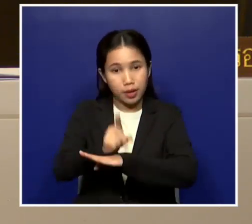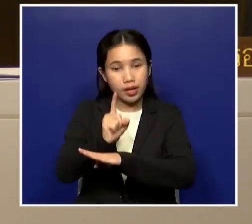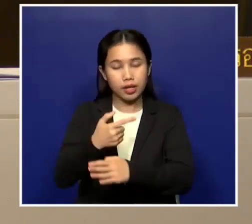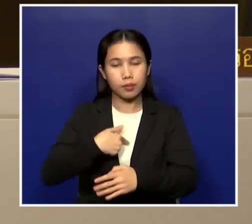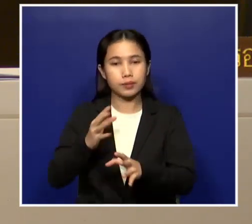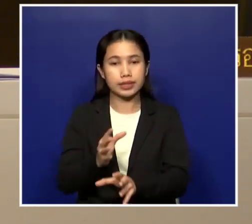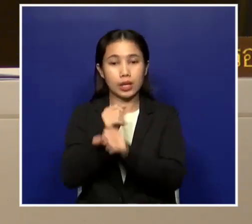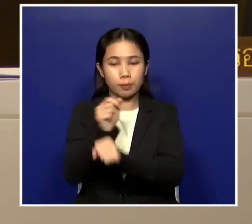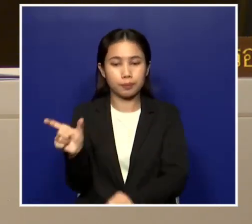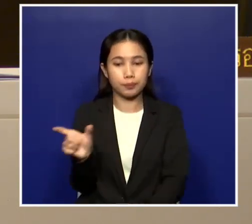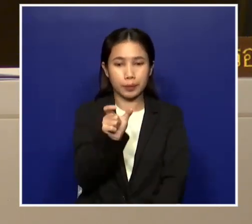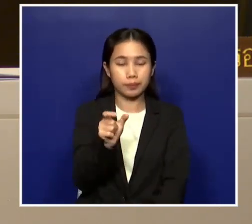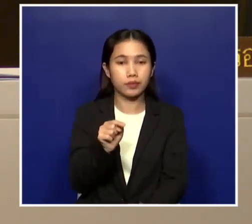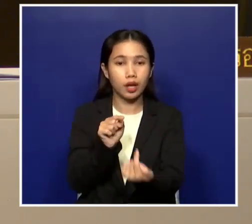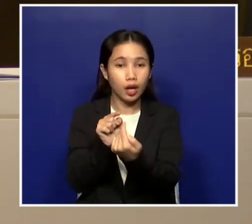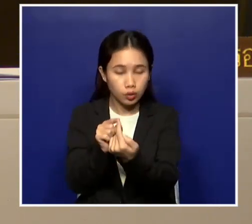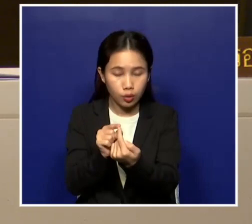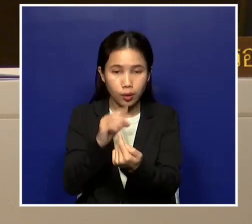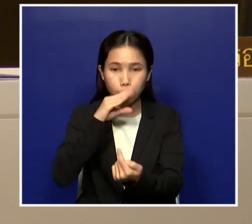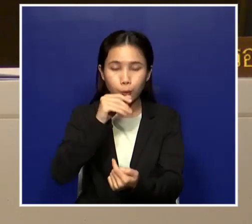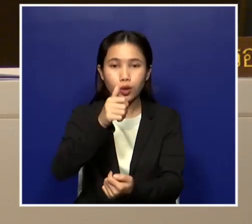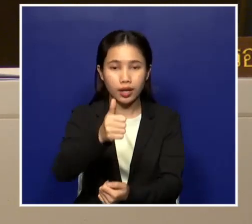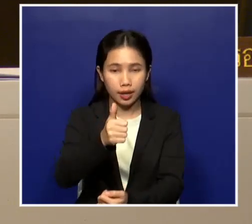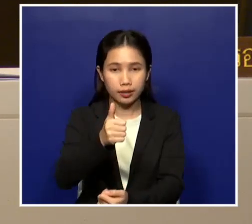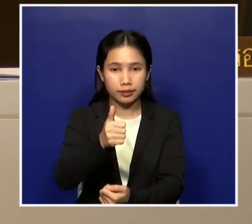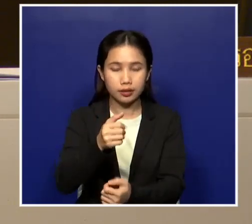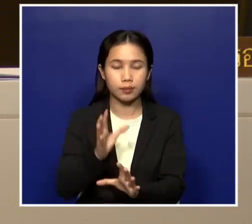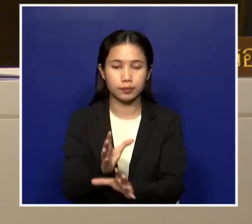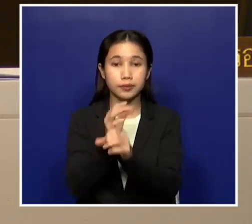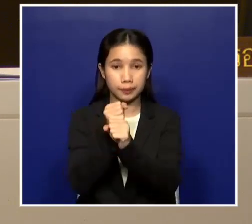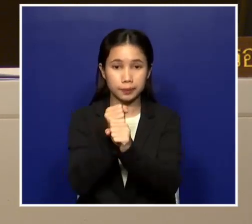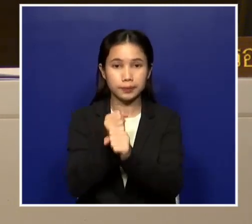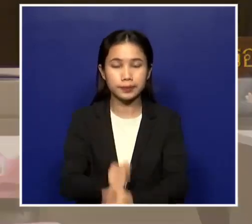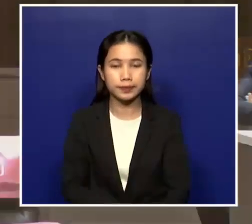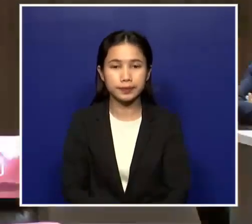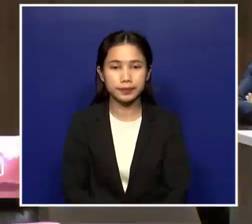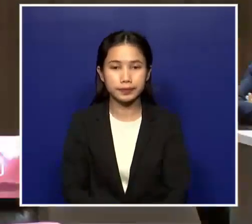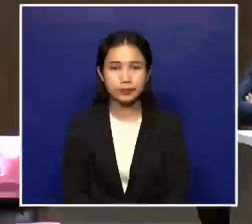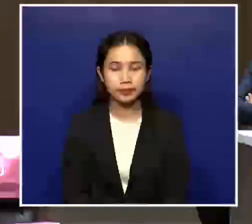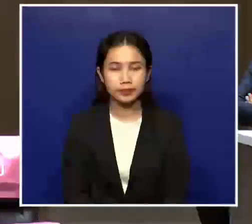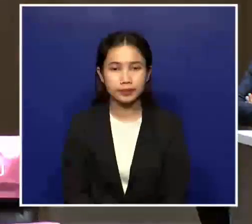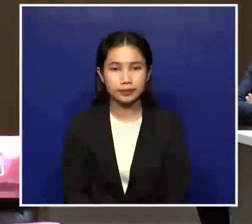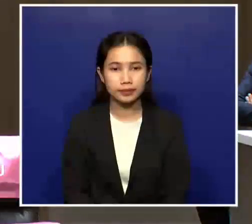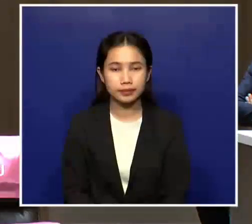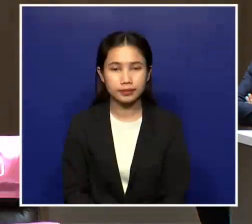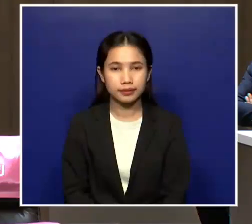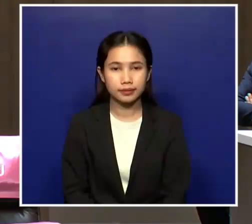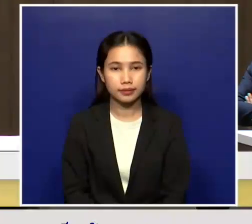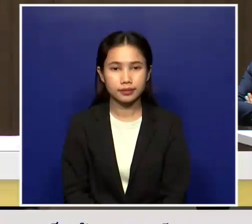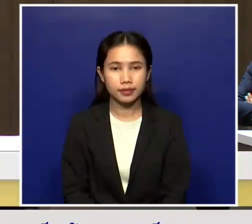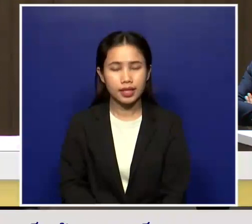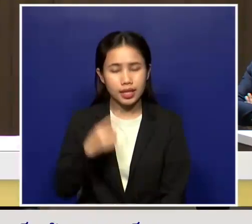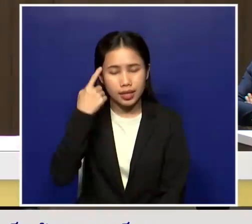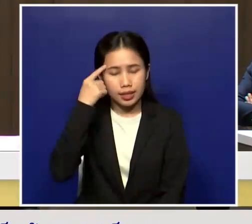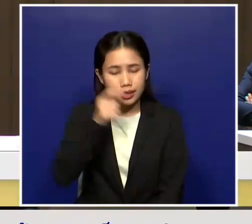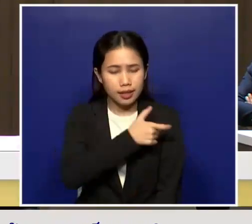วก็ให้เป็นความเหมาะสมที่พอจะพูดได้ในสภาแห่งนี ้ครับ ก็คิดดูสิครับว่าพระองค์ท่านจะอึด